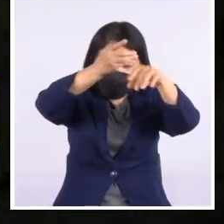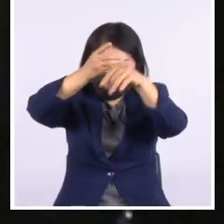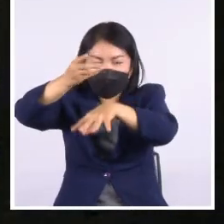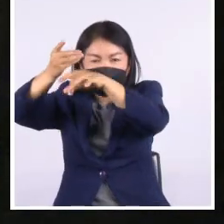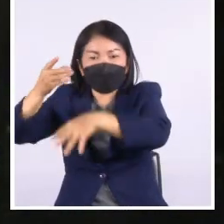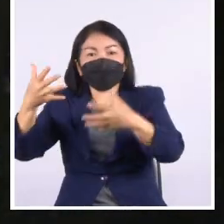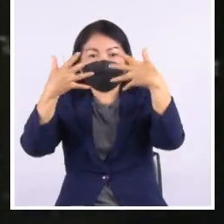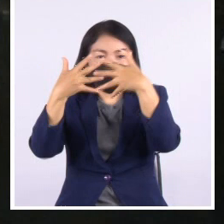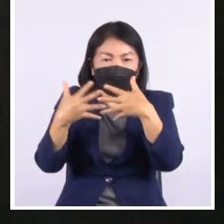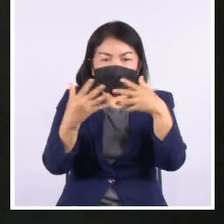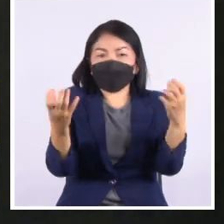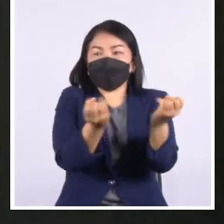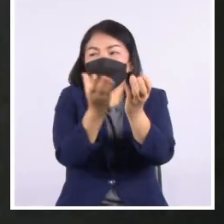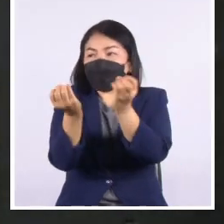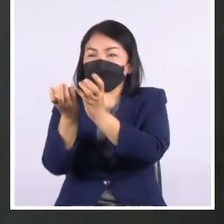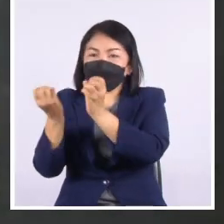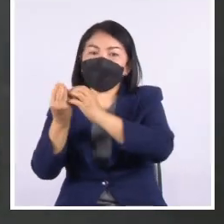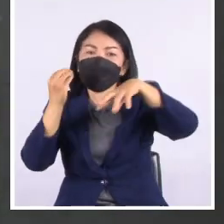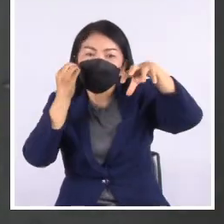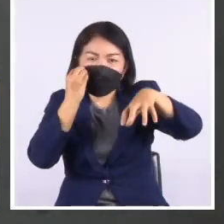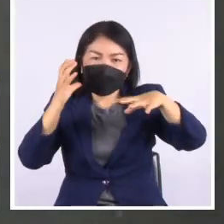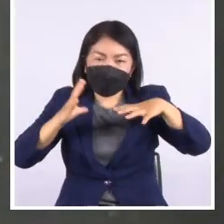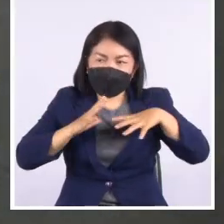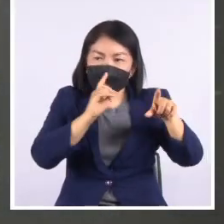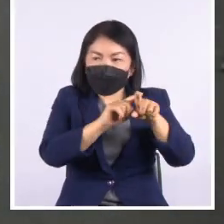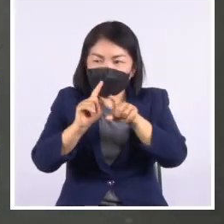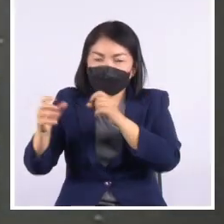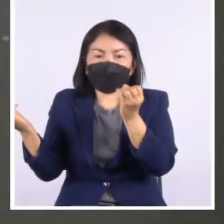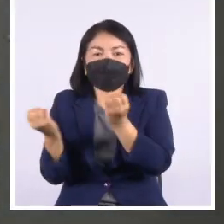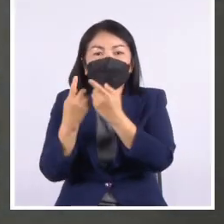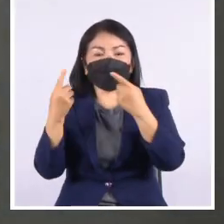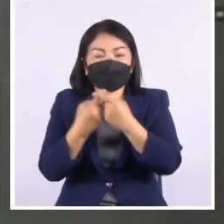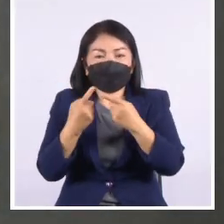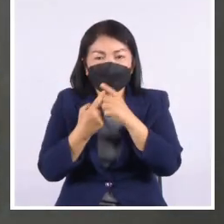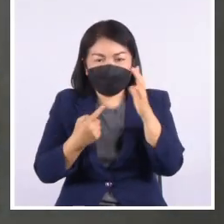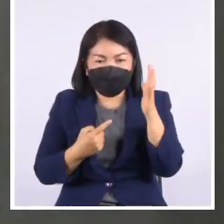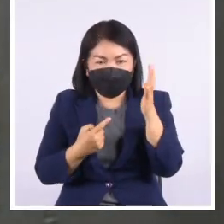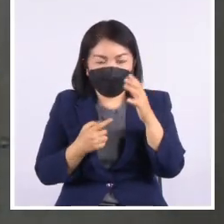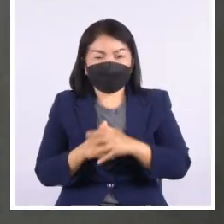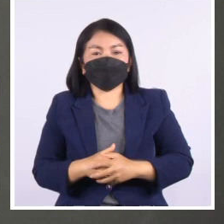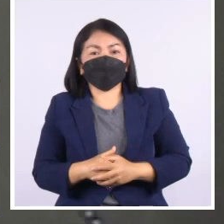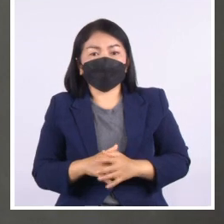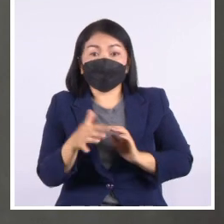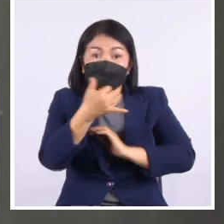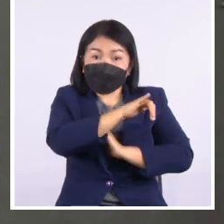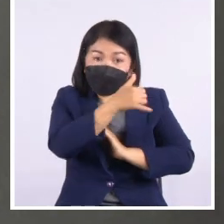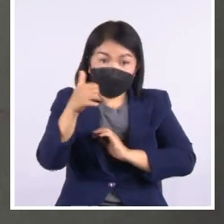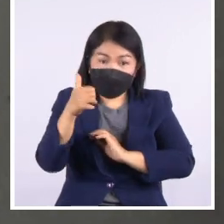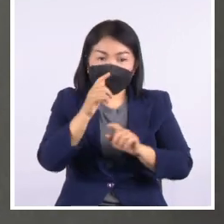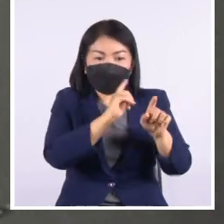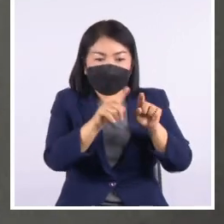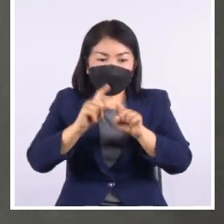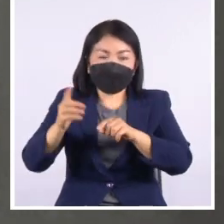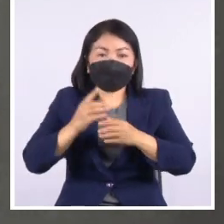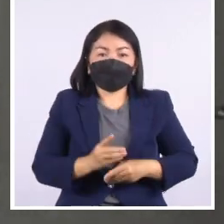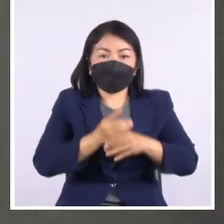ต่ออาคารหลายหลังนะครับแต่ว่าไม่มีผู้ได้รับบาดเจ็บแต่อย่างใดยังมีความเป็นไปได้นะครับที่ชิ้นส่วนนั้นจะตก